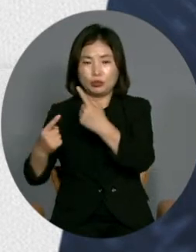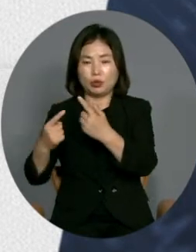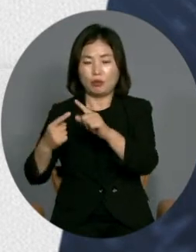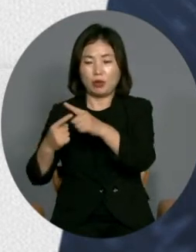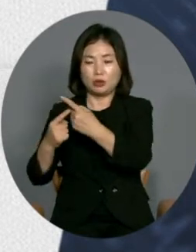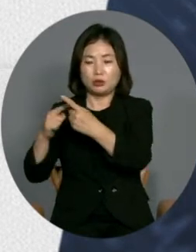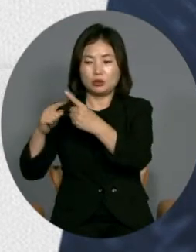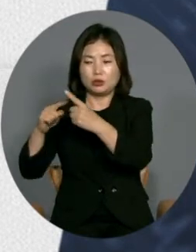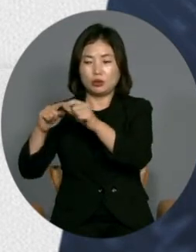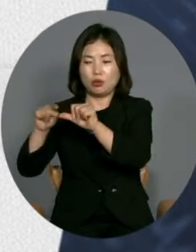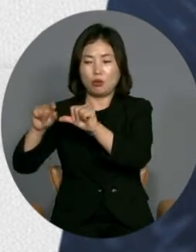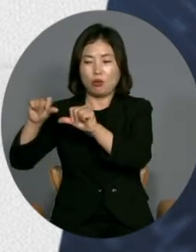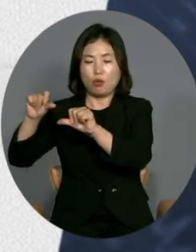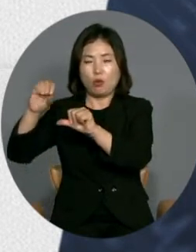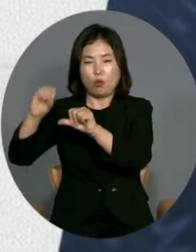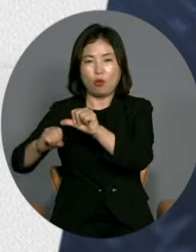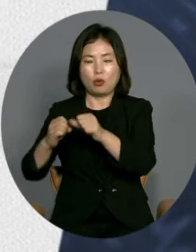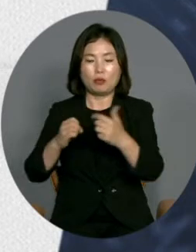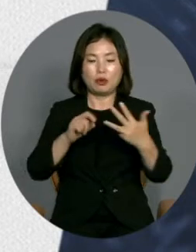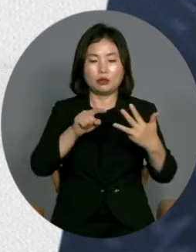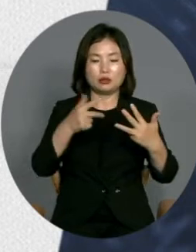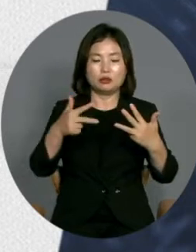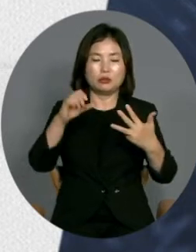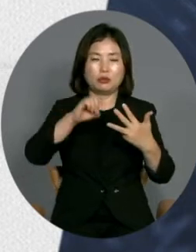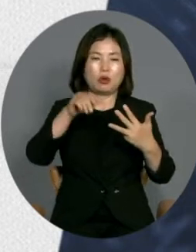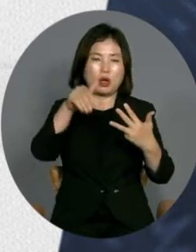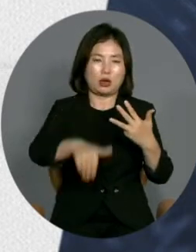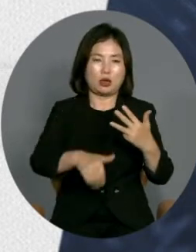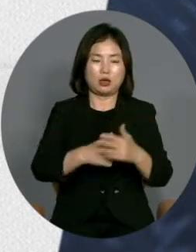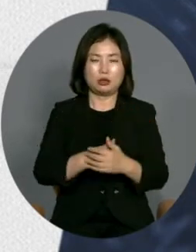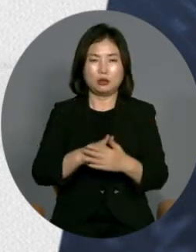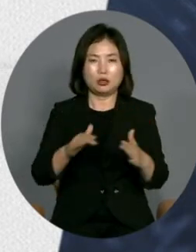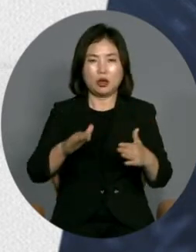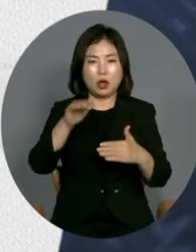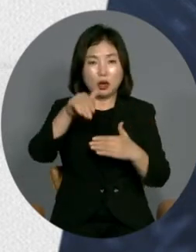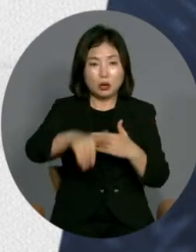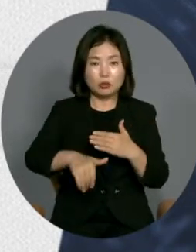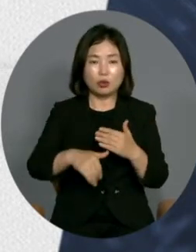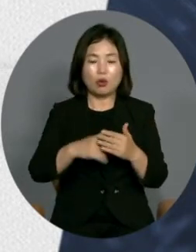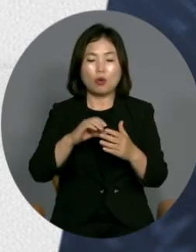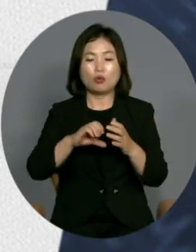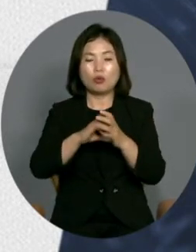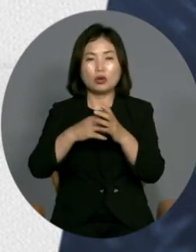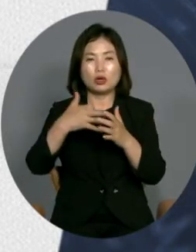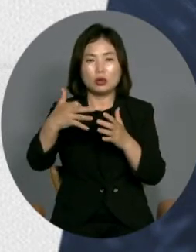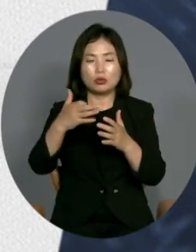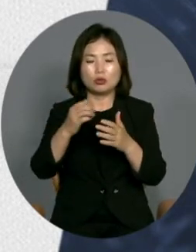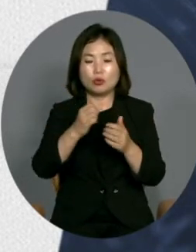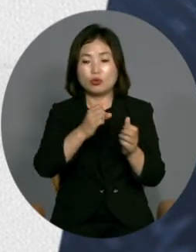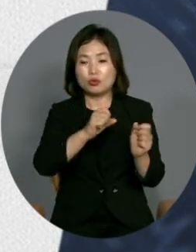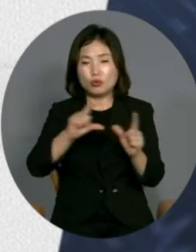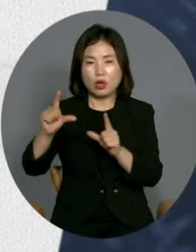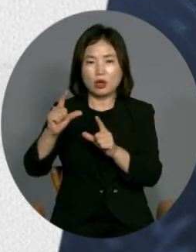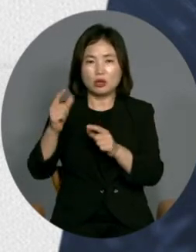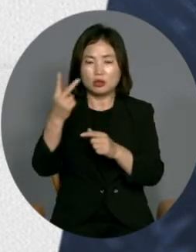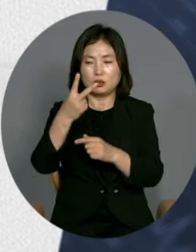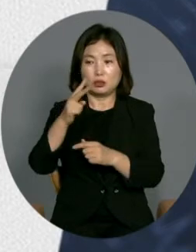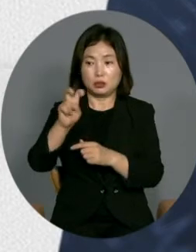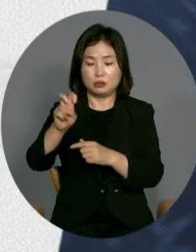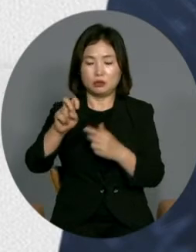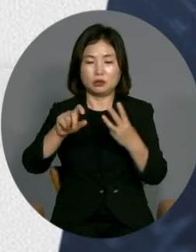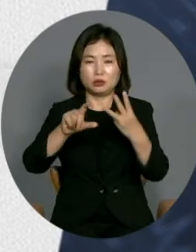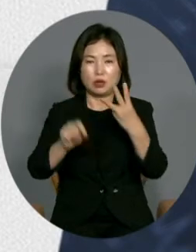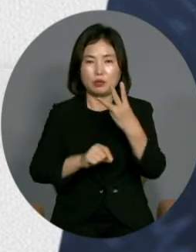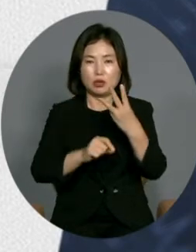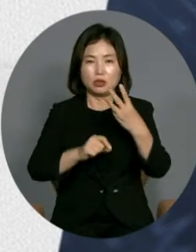비교해 8.7포인트 하락했습니다. 이번 하락폭은 코로나19 대유행 시작인 2020년